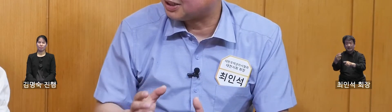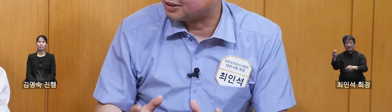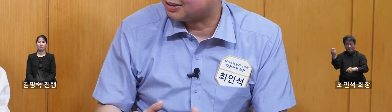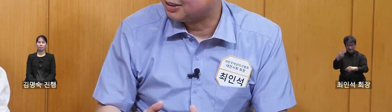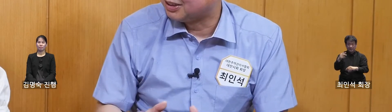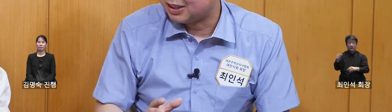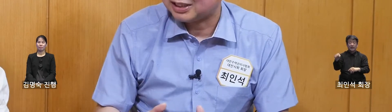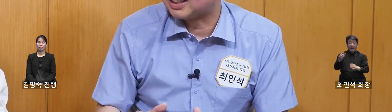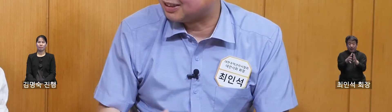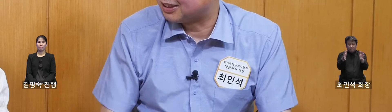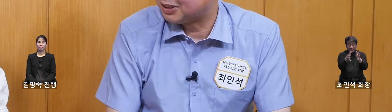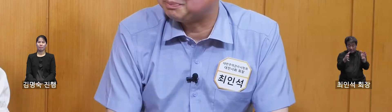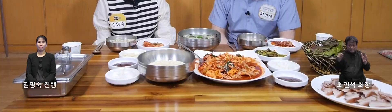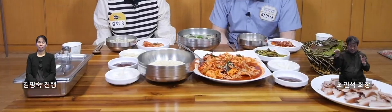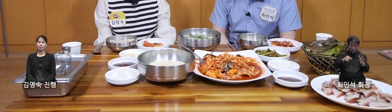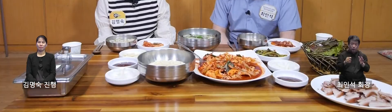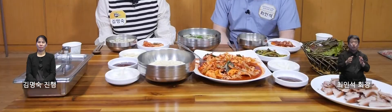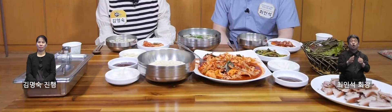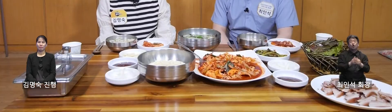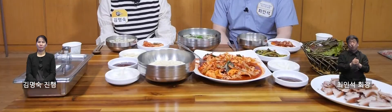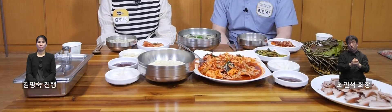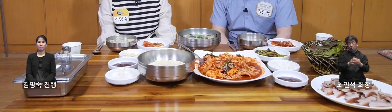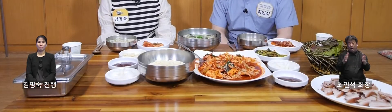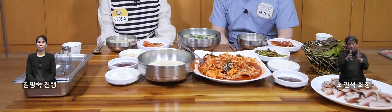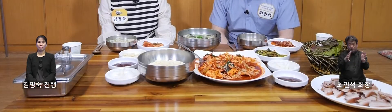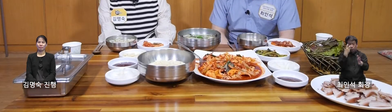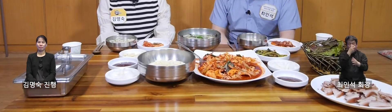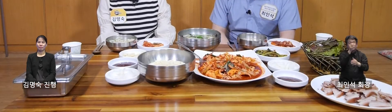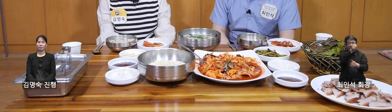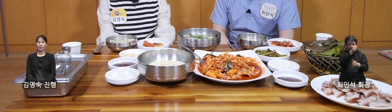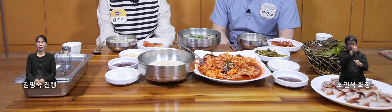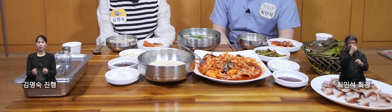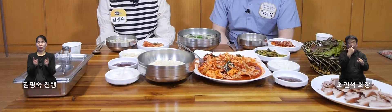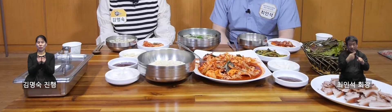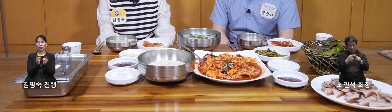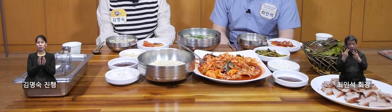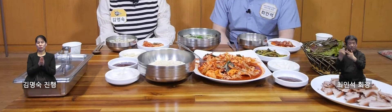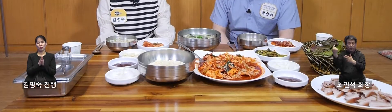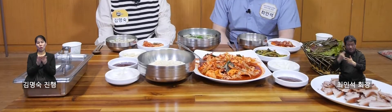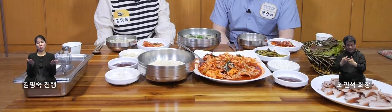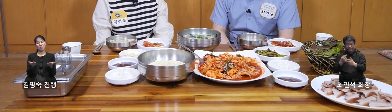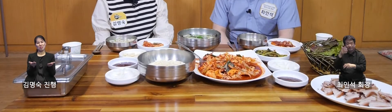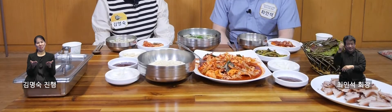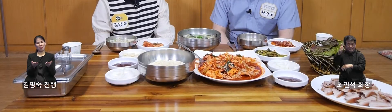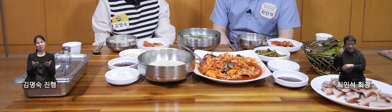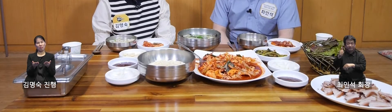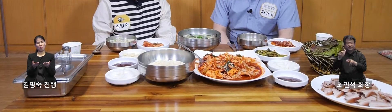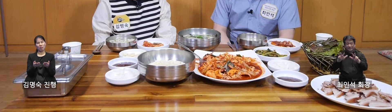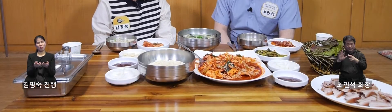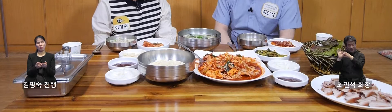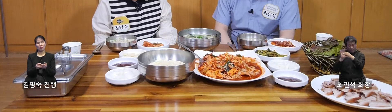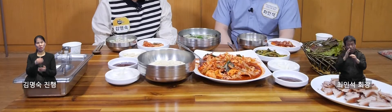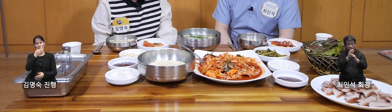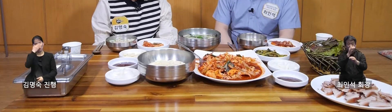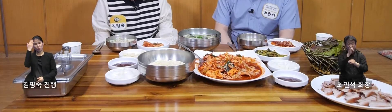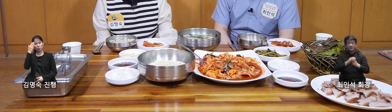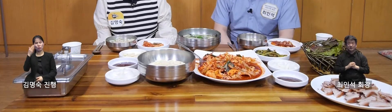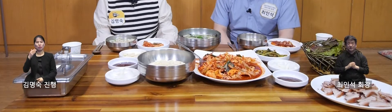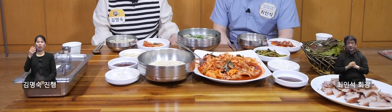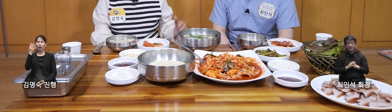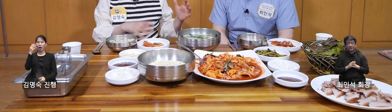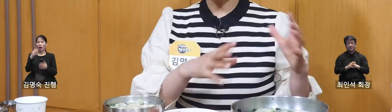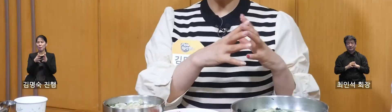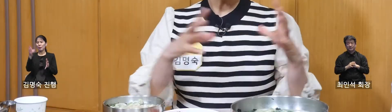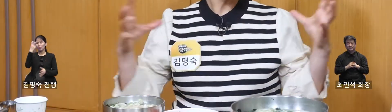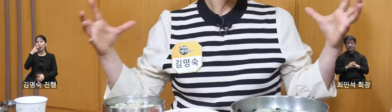나서 소장을 하다가 이제 협회 와 있죠. 그러니까 현장에 나가시기에는 조금 너무 젊은 소장님.